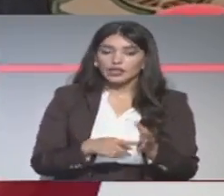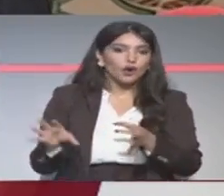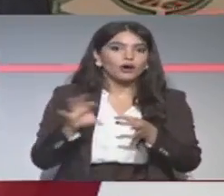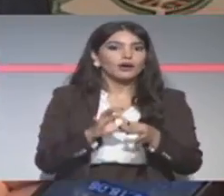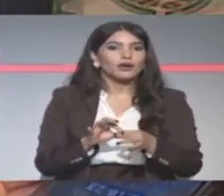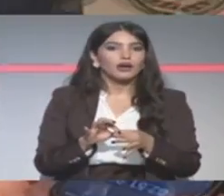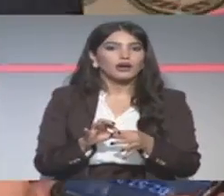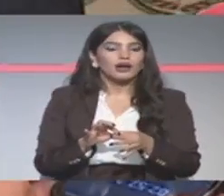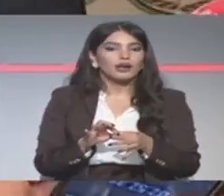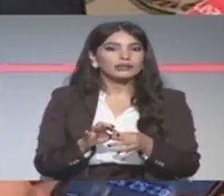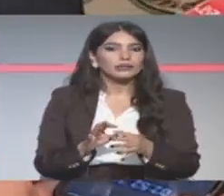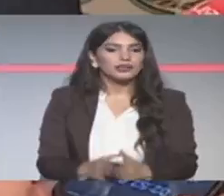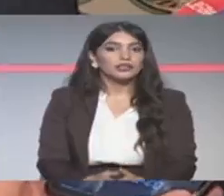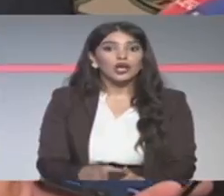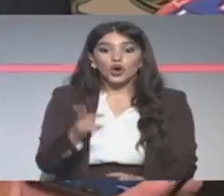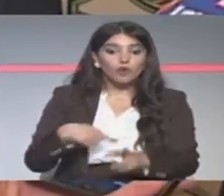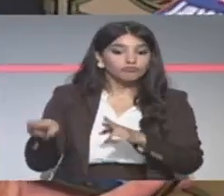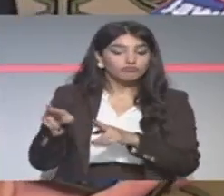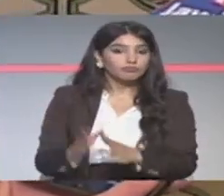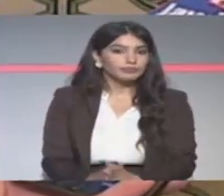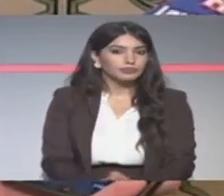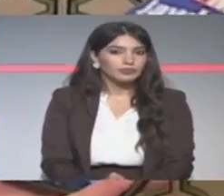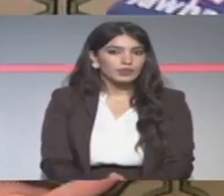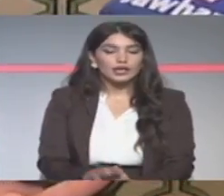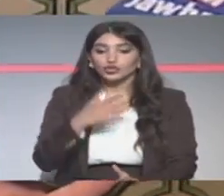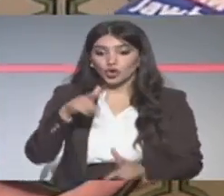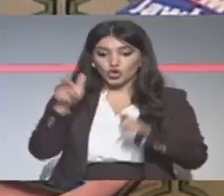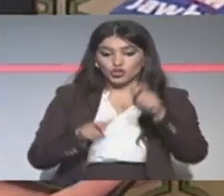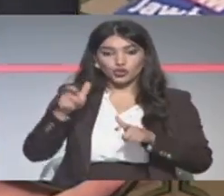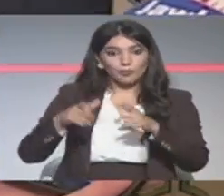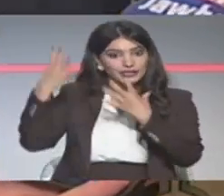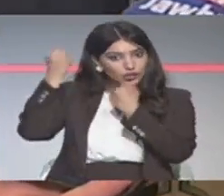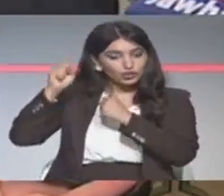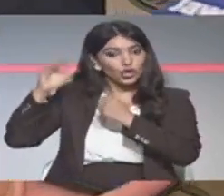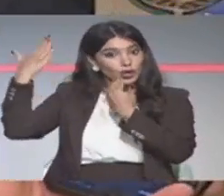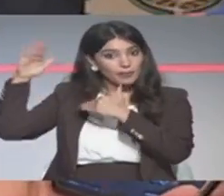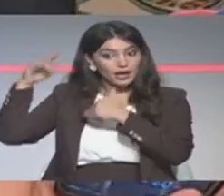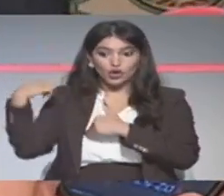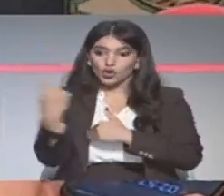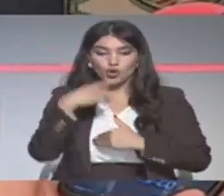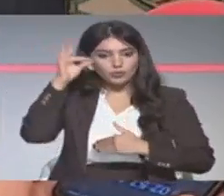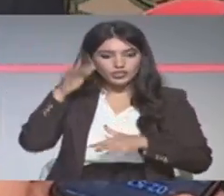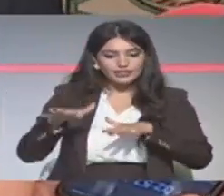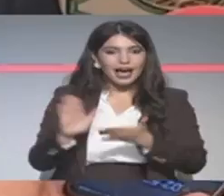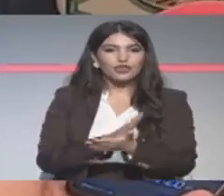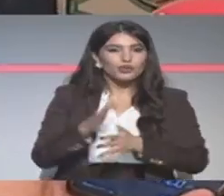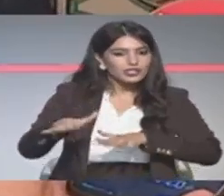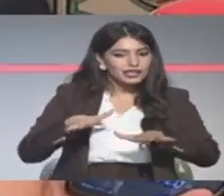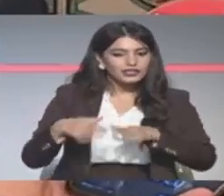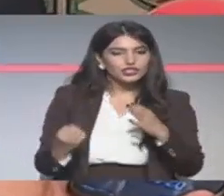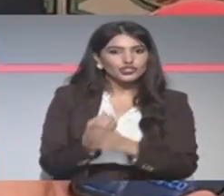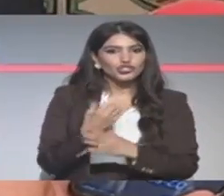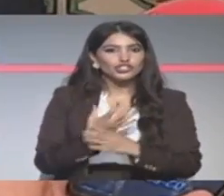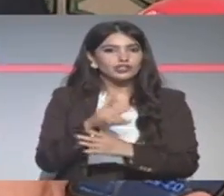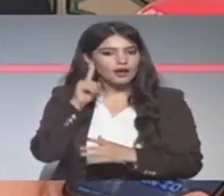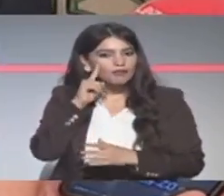بهذه المصالح، إعادة انتشار يعني سفاراتنا في الخارج، وسوف نستنبط طرق جديدة حتى لا تكون هناك سفارات معناها